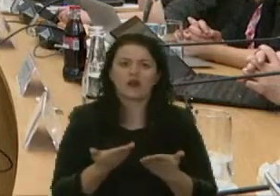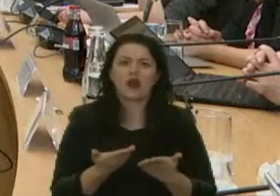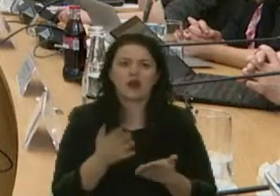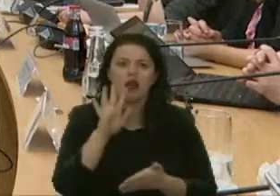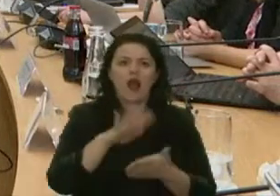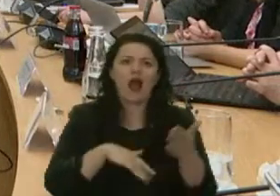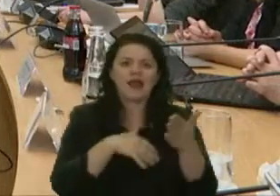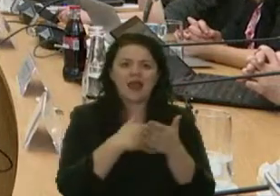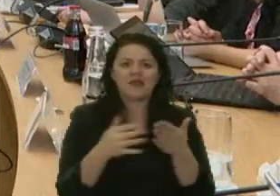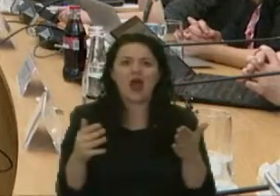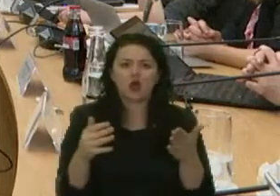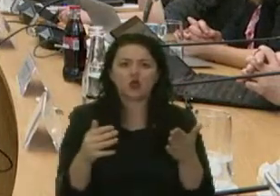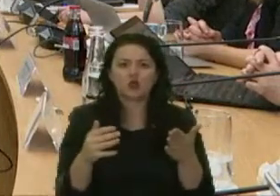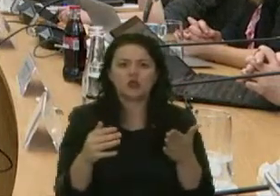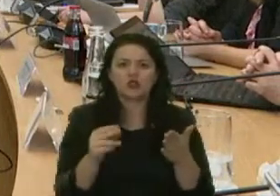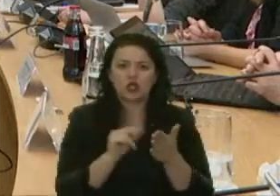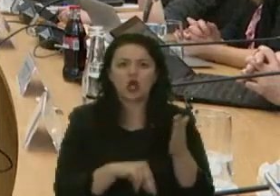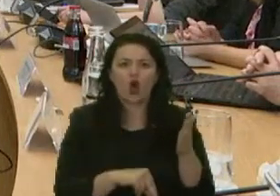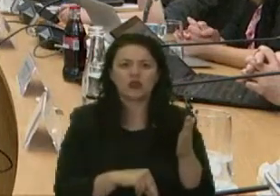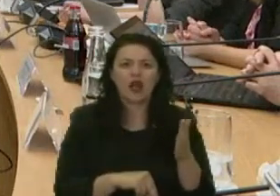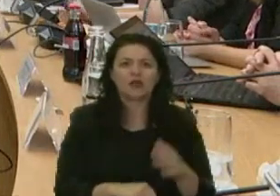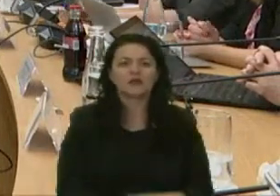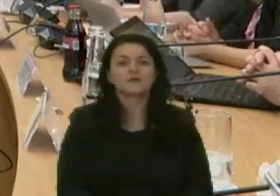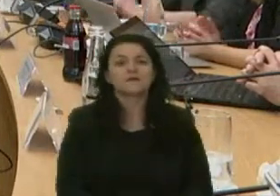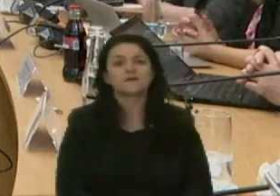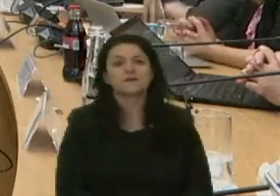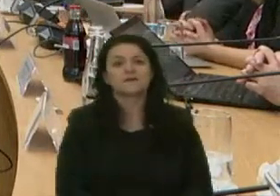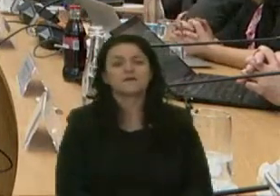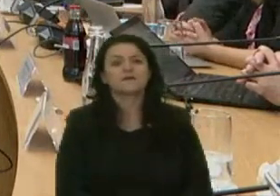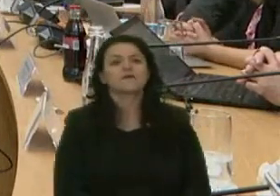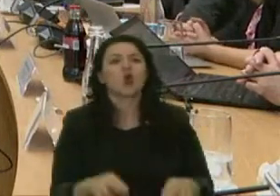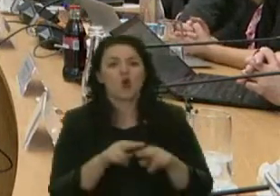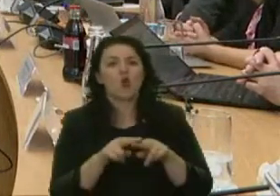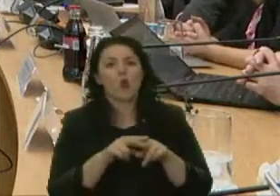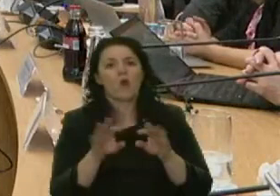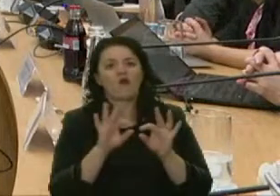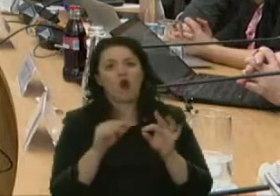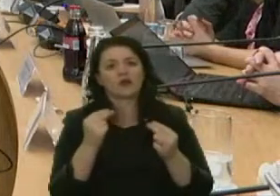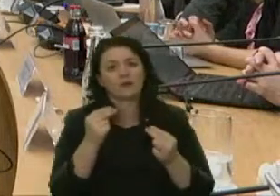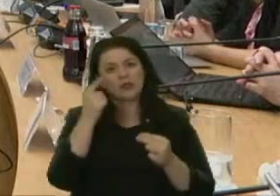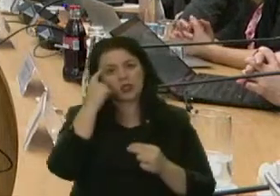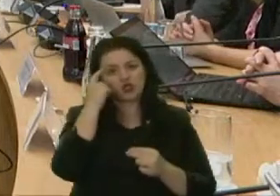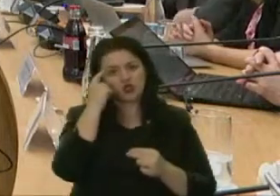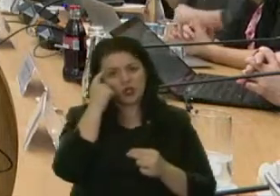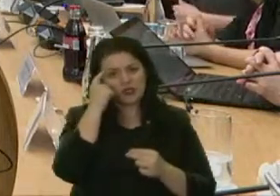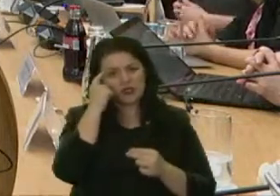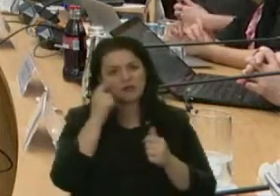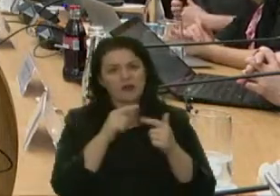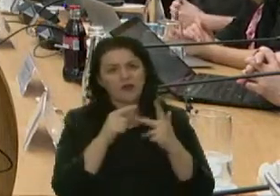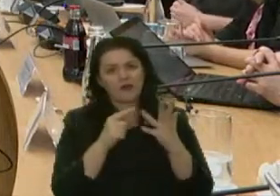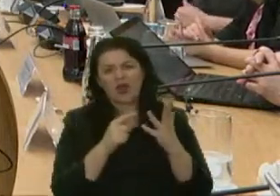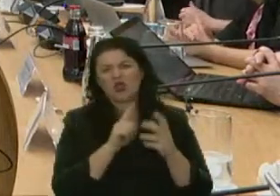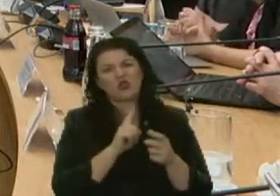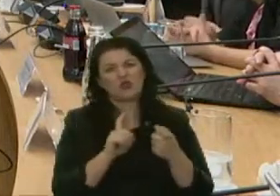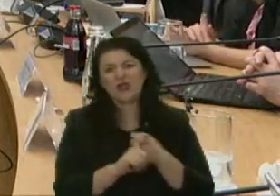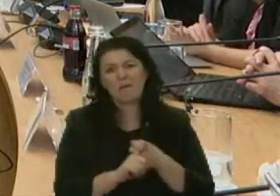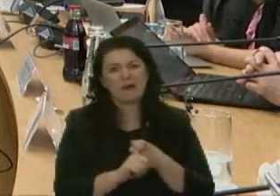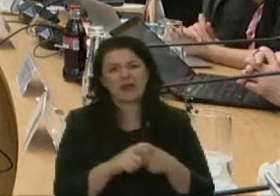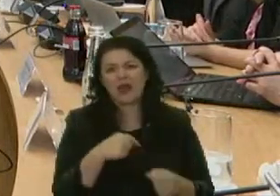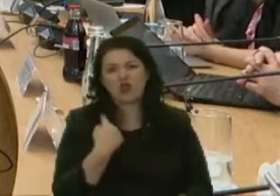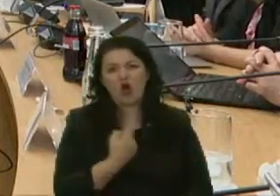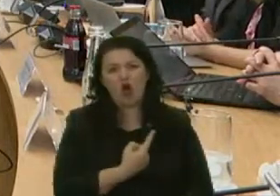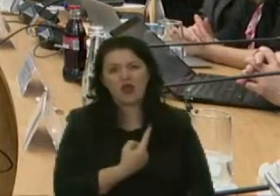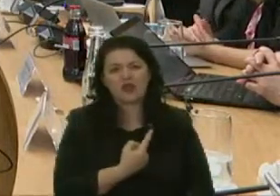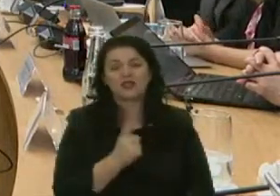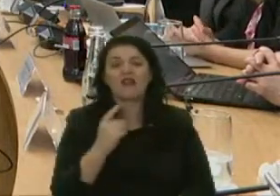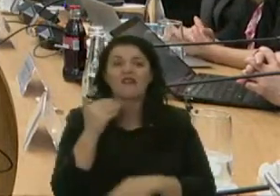calendar cel din contractul de execuție așa cum foarte bine știți sunt anumite chestiuni care nu depinde de noi depinde